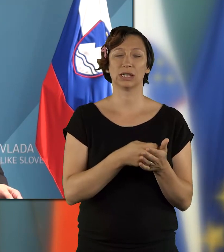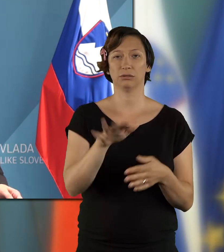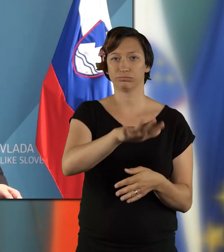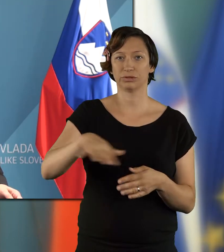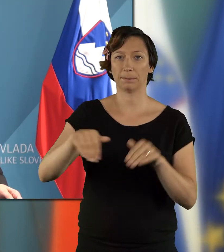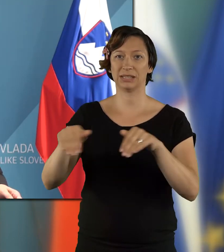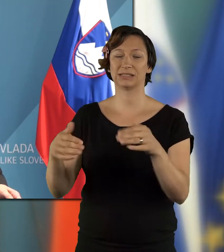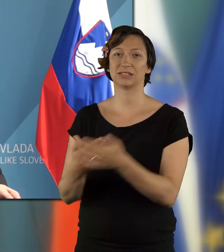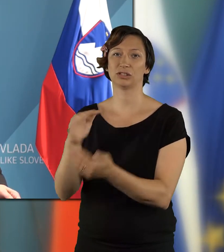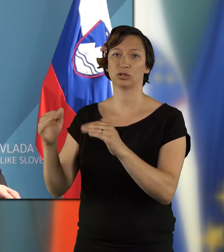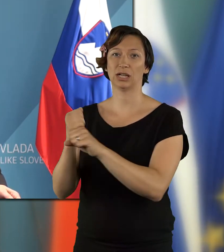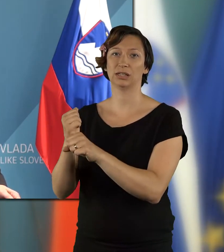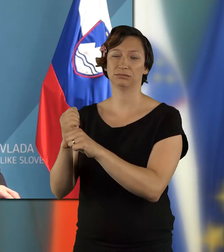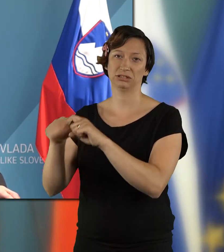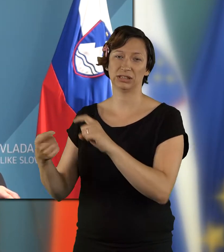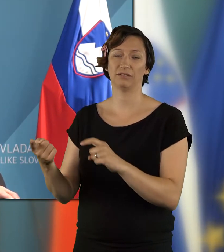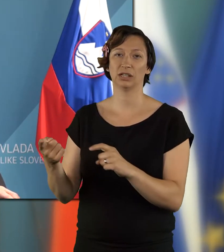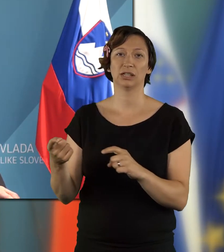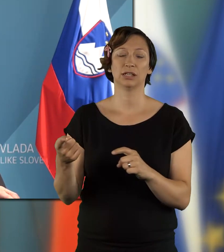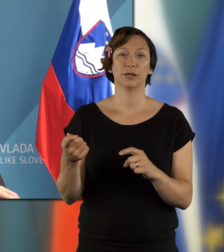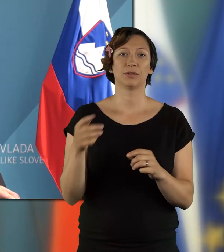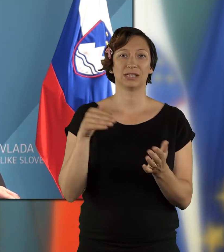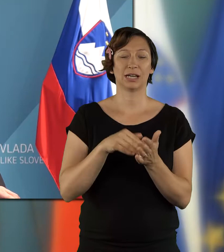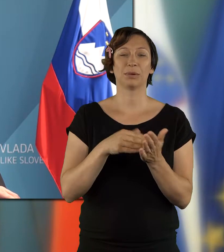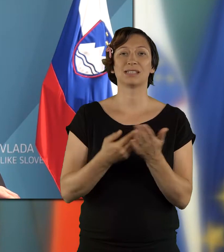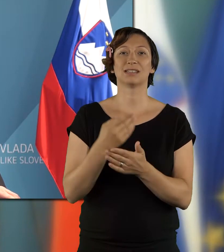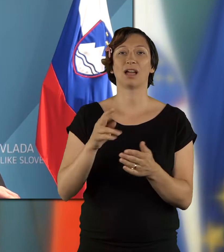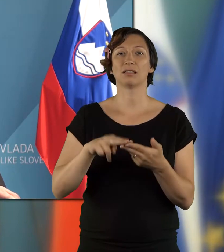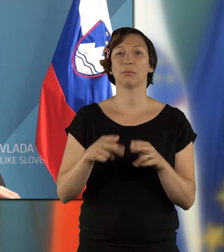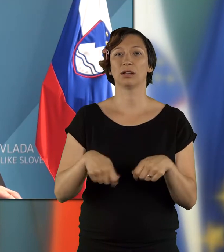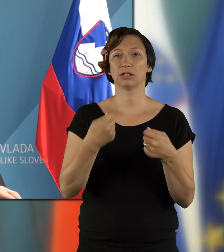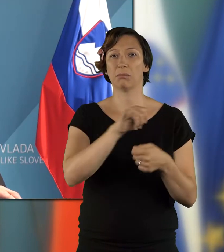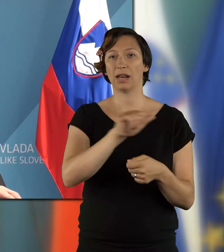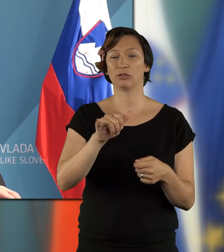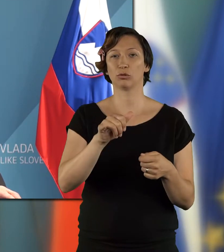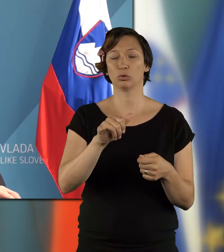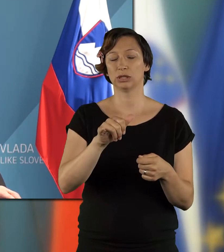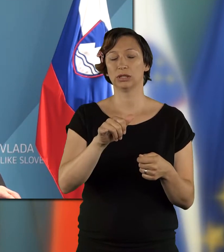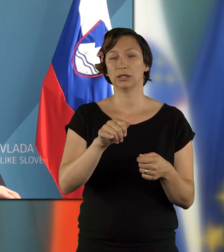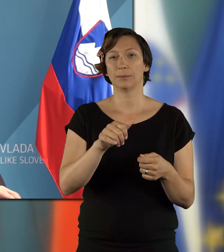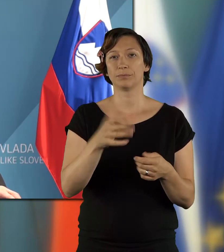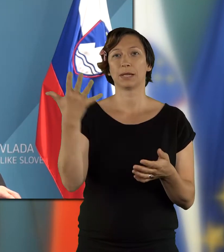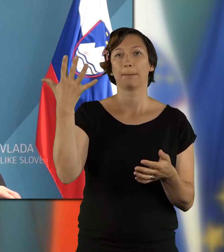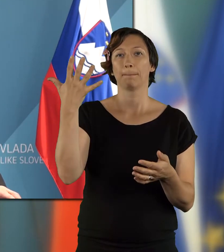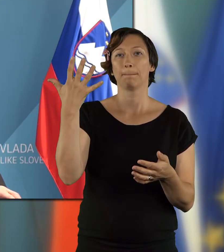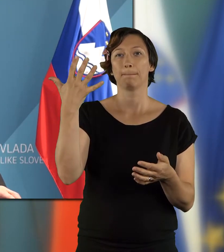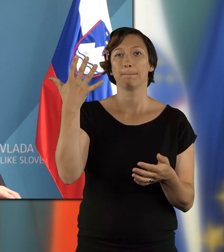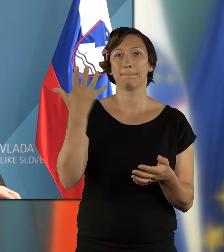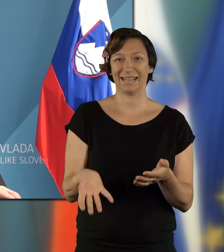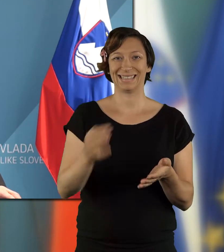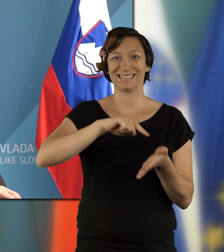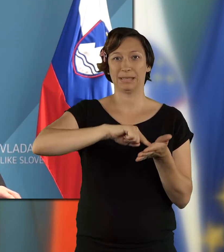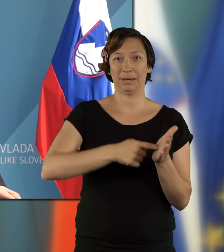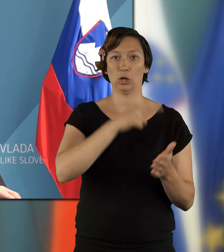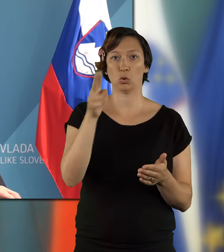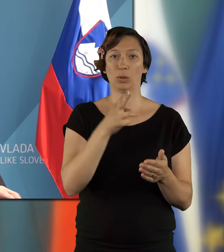resornega ministrstva bo potrebno za ta namen v letošnjem letu zagotoviti najmanj €50